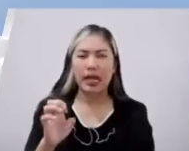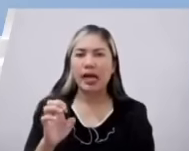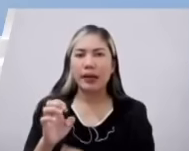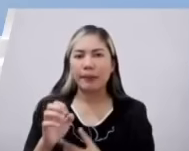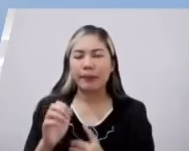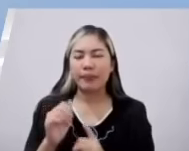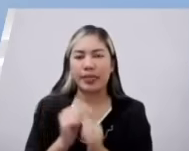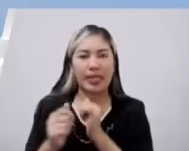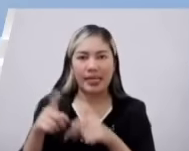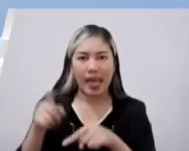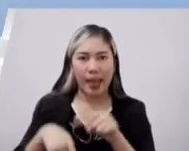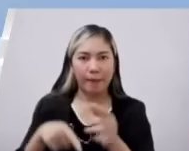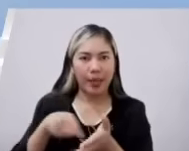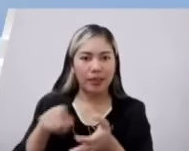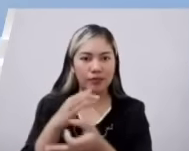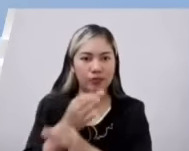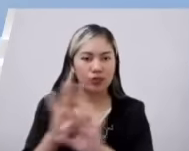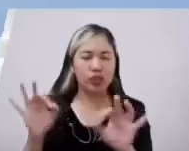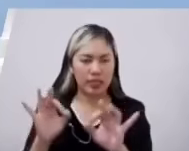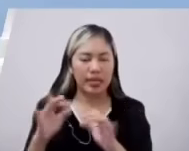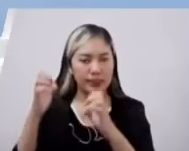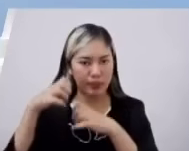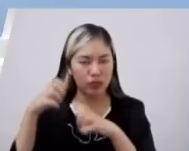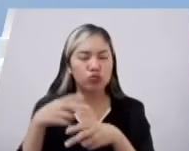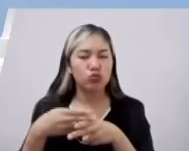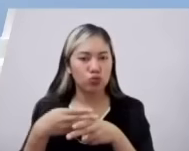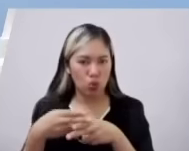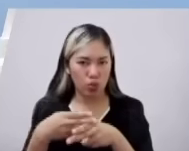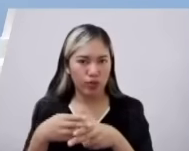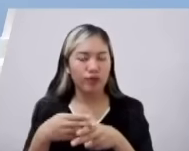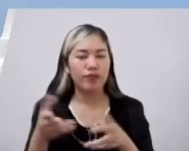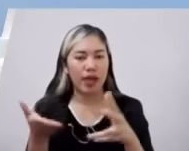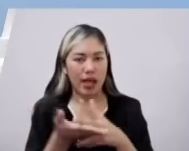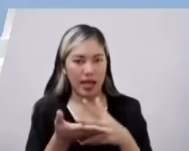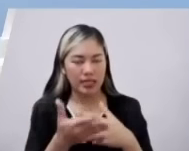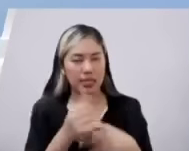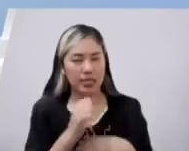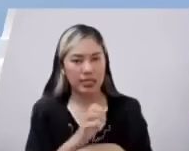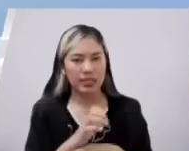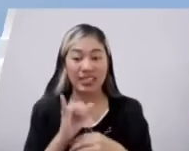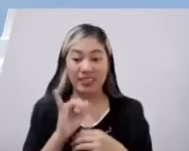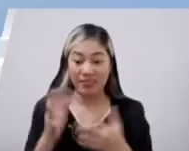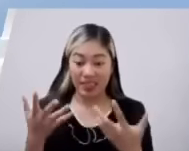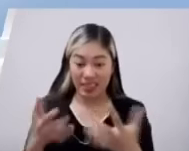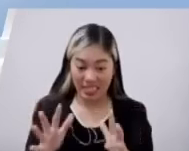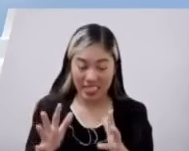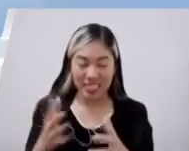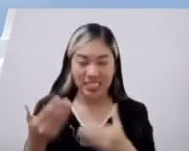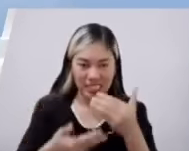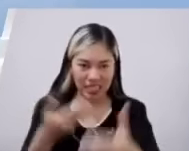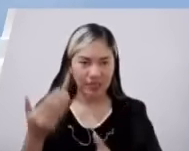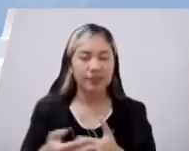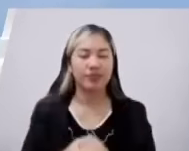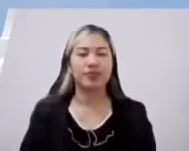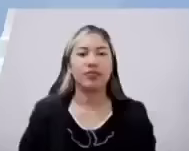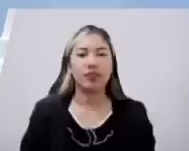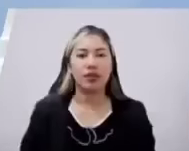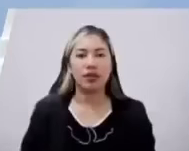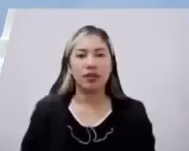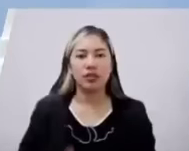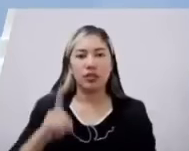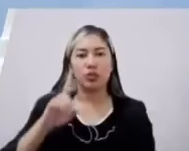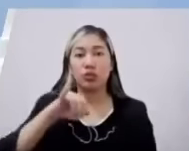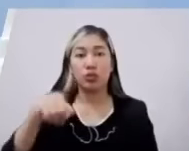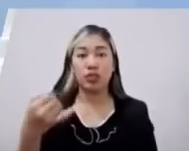to be decided very soon ng prosecution. Pag final sa court yan, no bail yan. Hindi nag-aalala si Justice Secretary Jesus Crispin